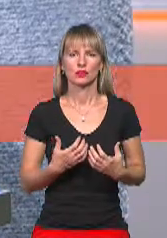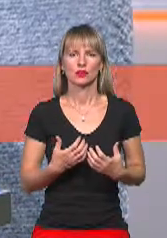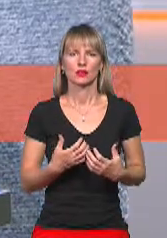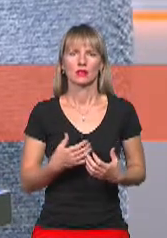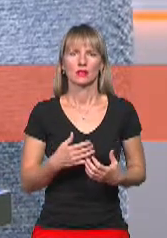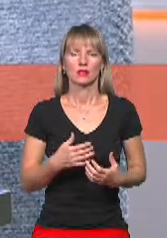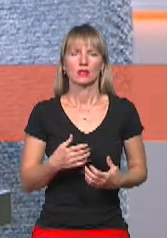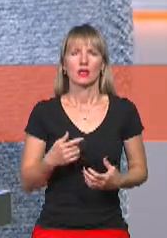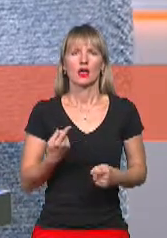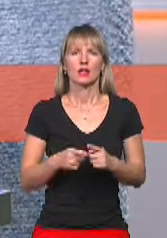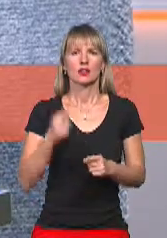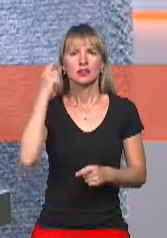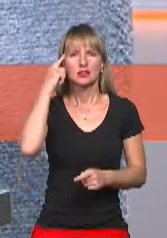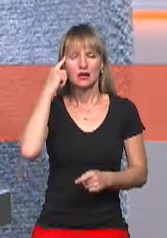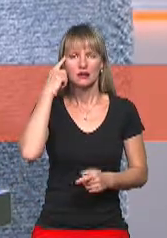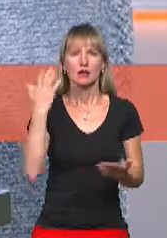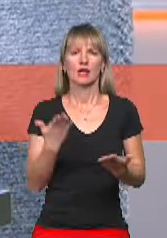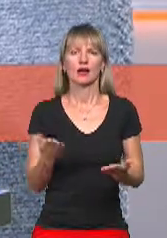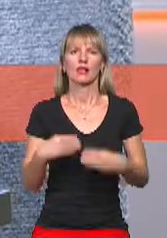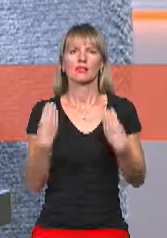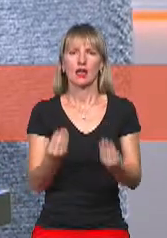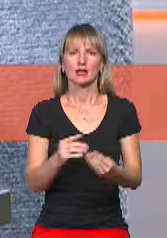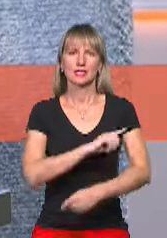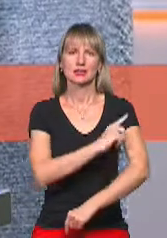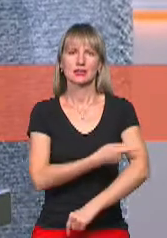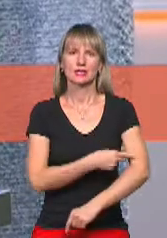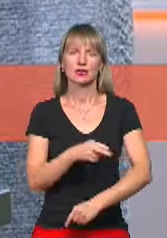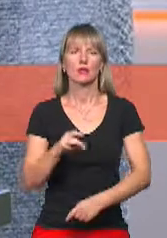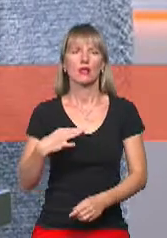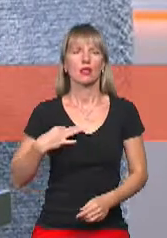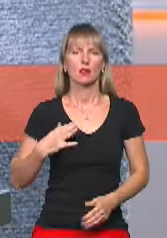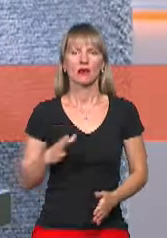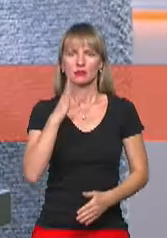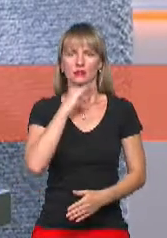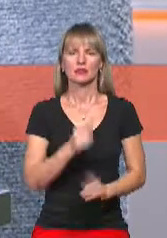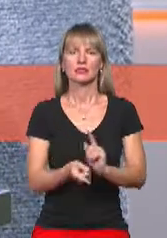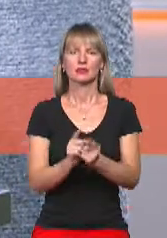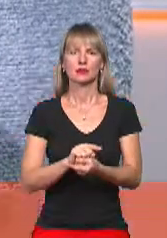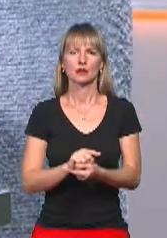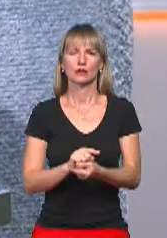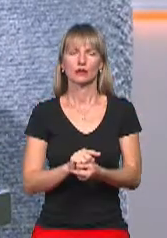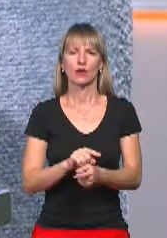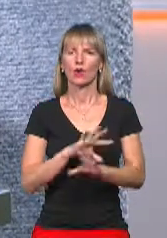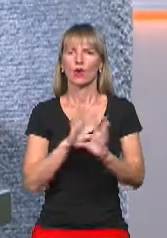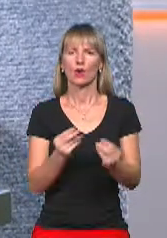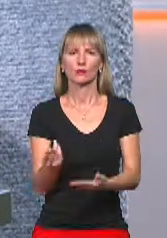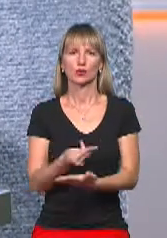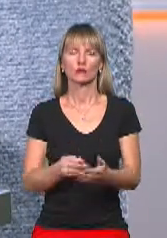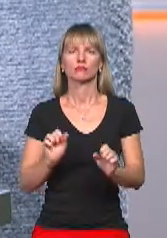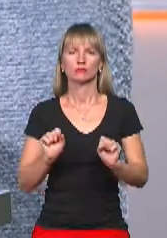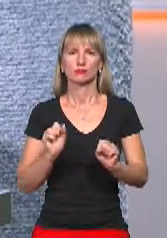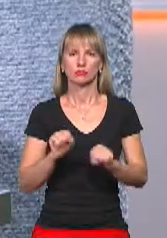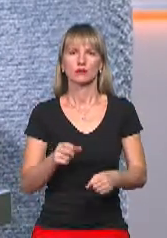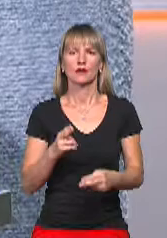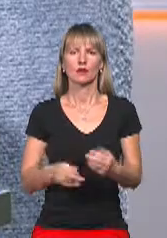знання, яке дає силу. І про небайдужість, яка здатна змінювати загальну картину. Будемо завершувати